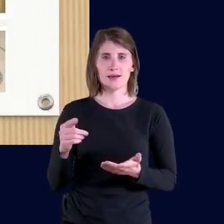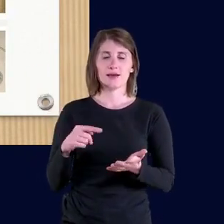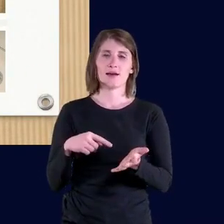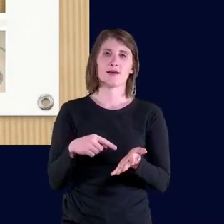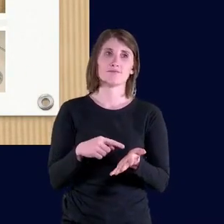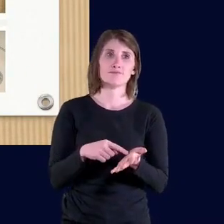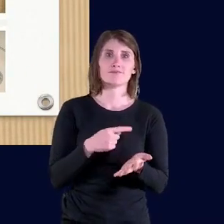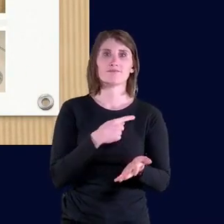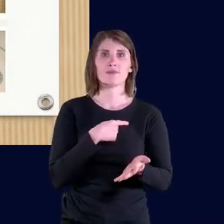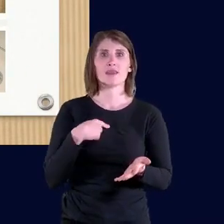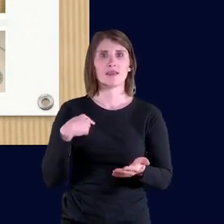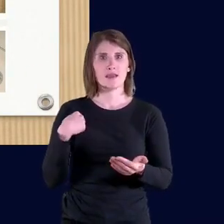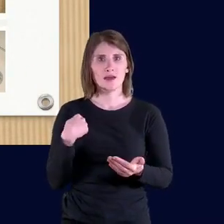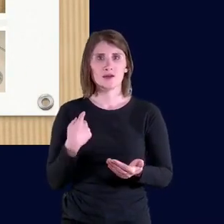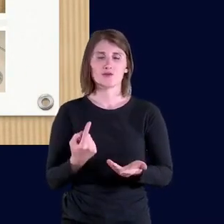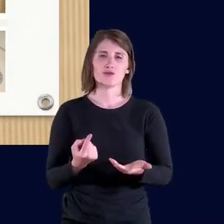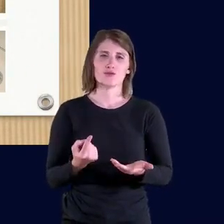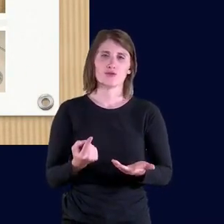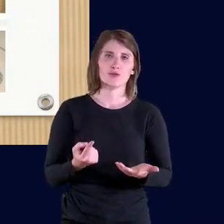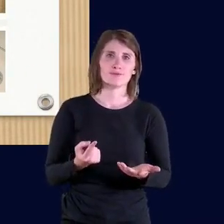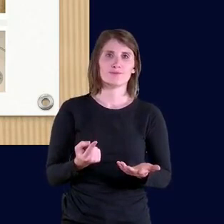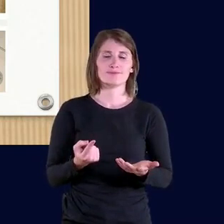powiedzieć na z